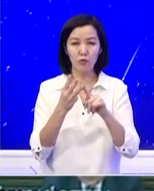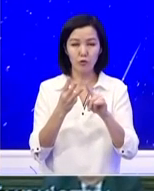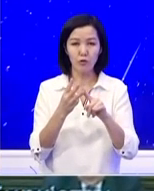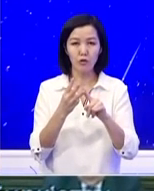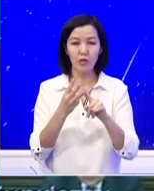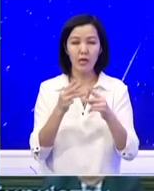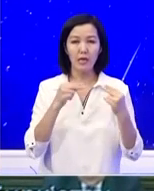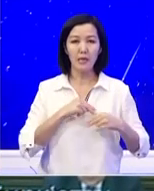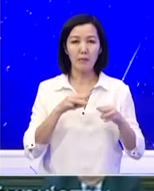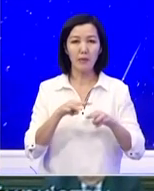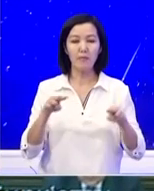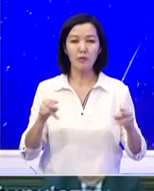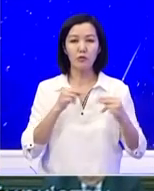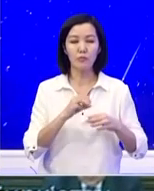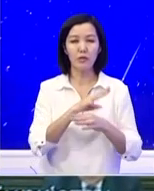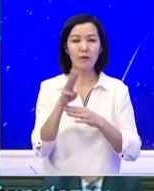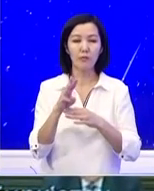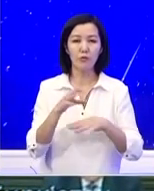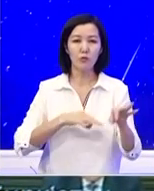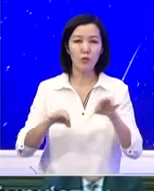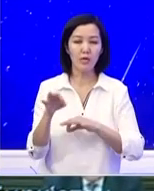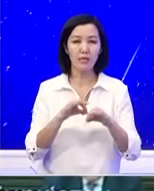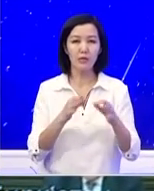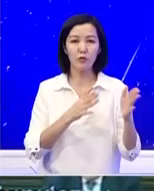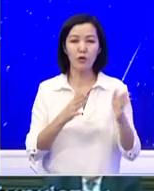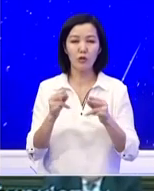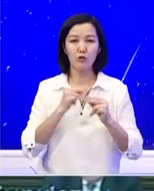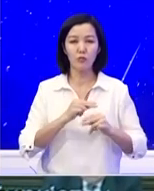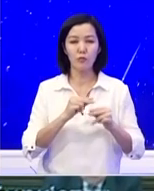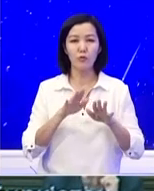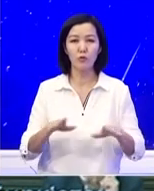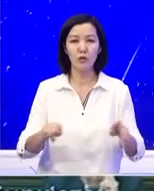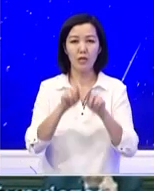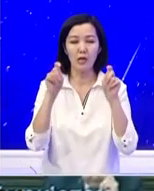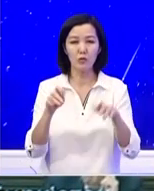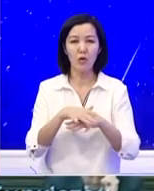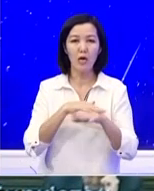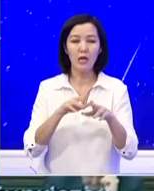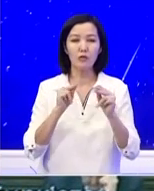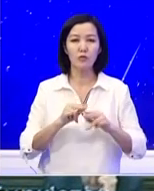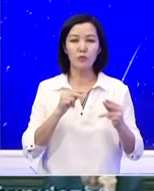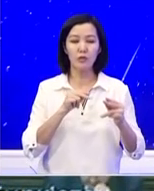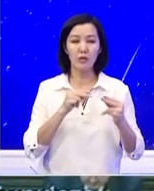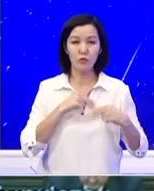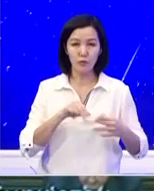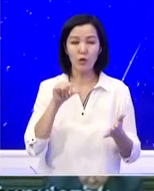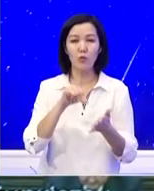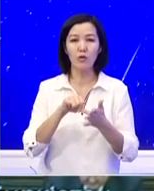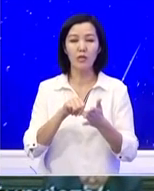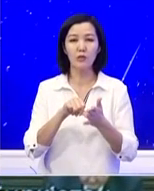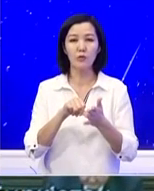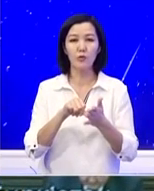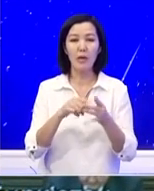Еңбек министрлігі жұмыспен қамту жол картасын, сондай ақ тұрақты жұмыс орындарын құру және халықты жұмысқа орналастыру